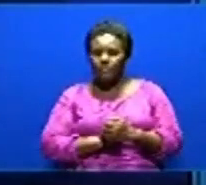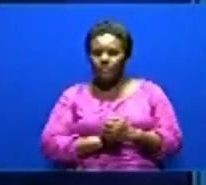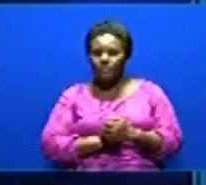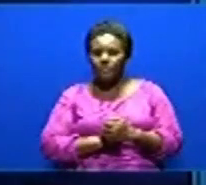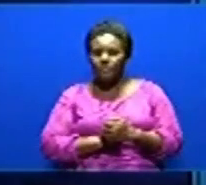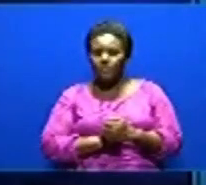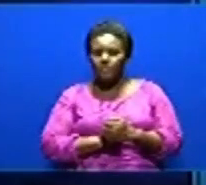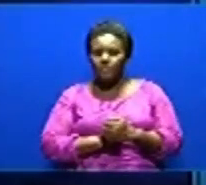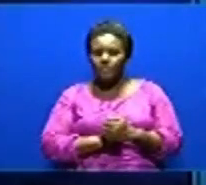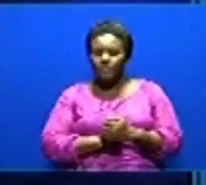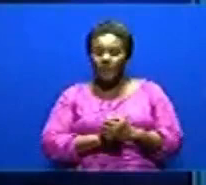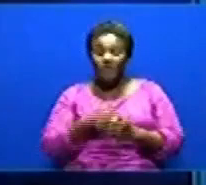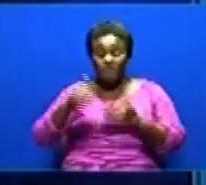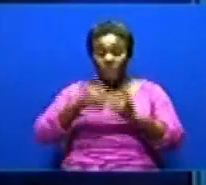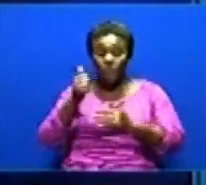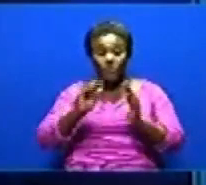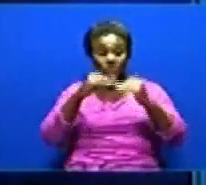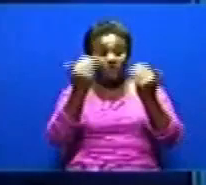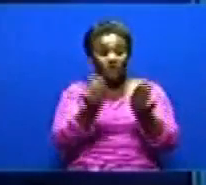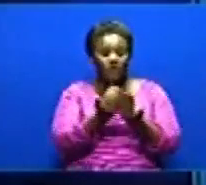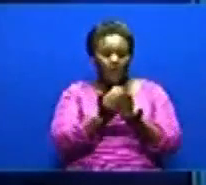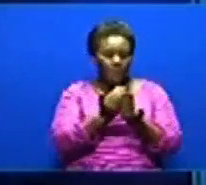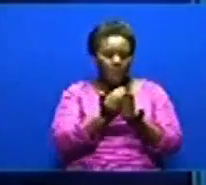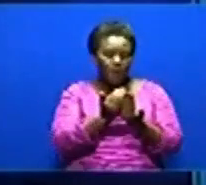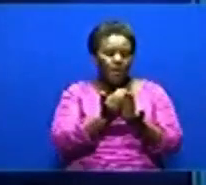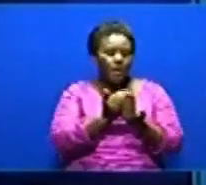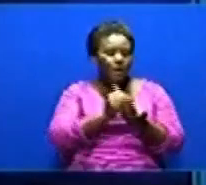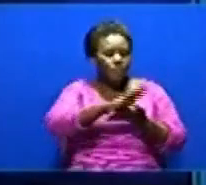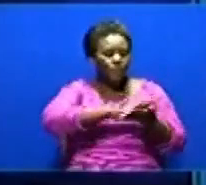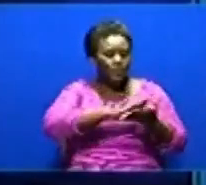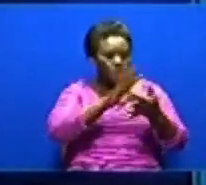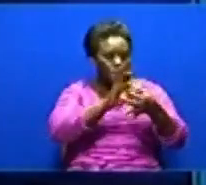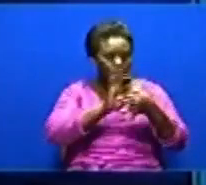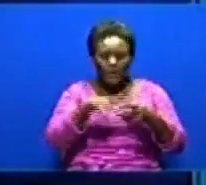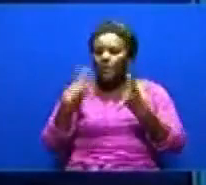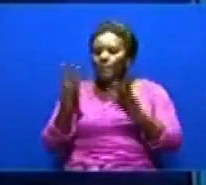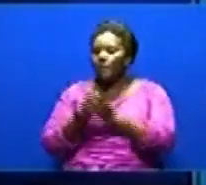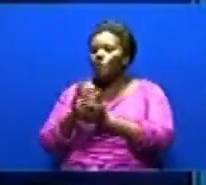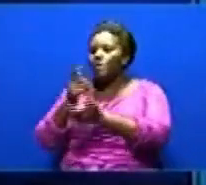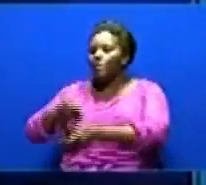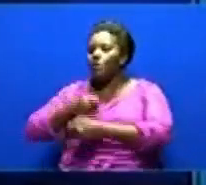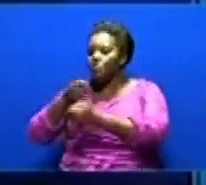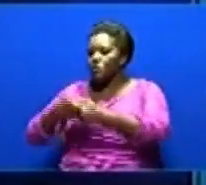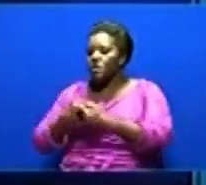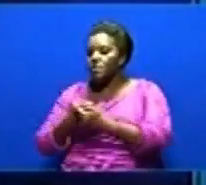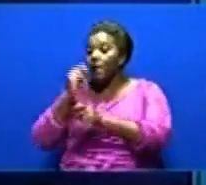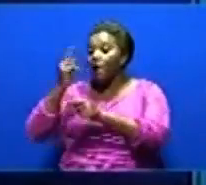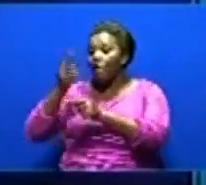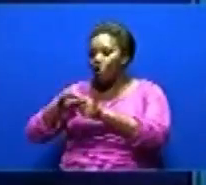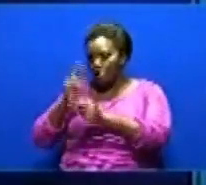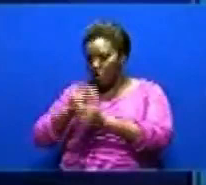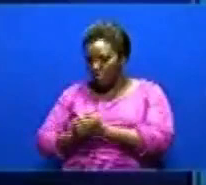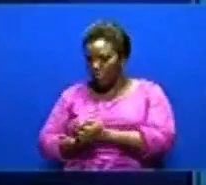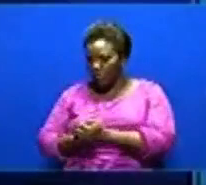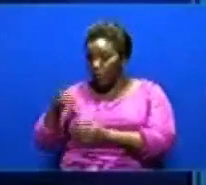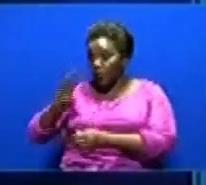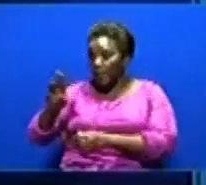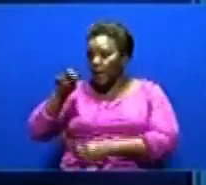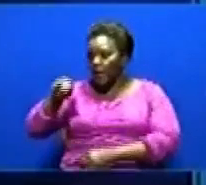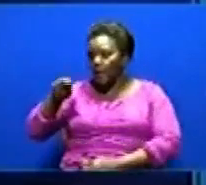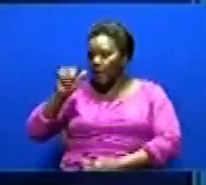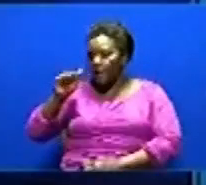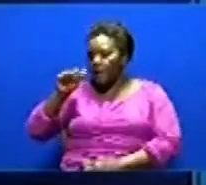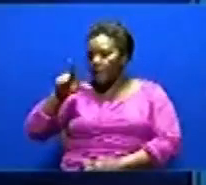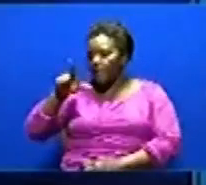wa viongozi wa vyama vya msingi vya ushirika na wakulima wa korosho wakati analiendele wilayani Mtwara wamepongeza serikali